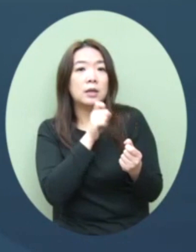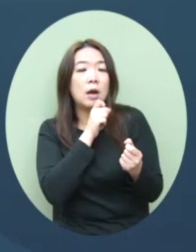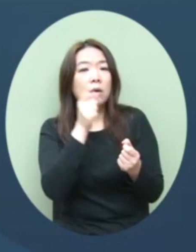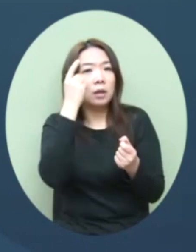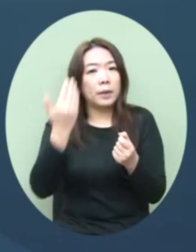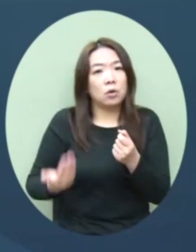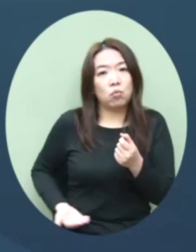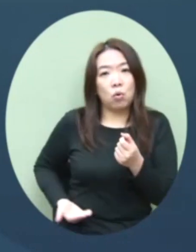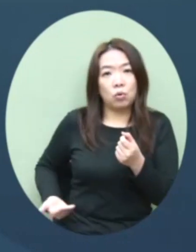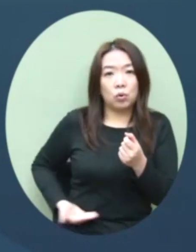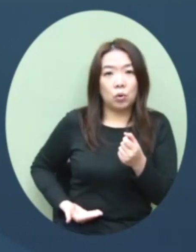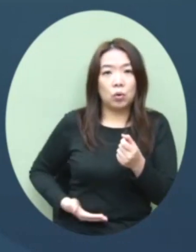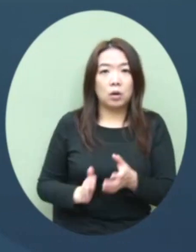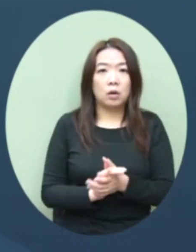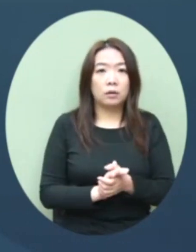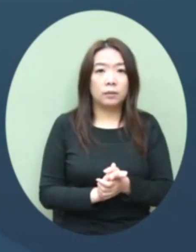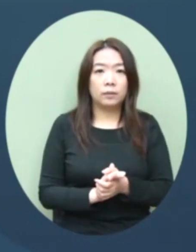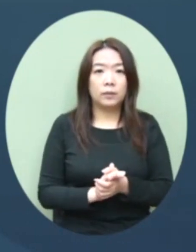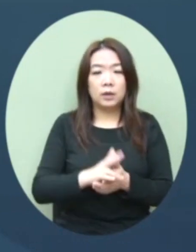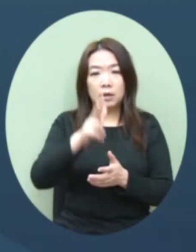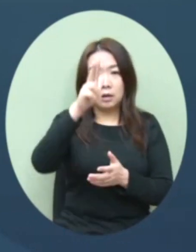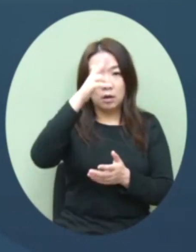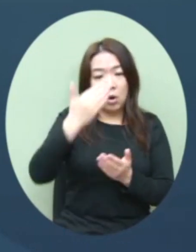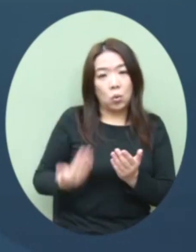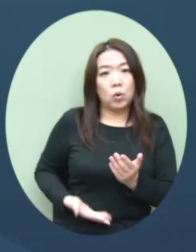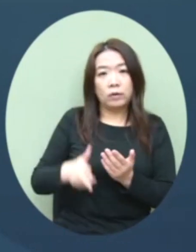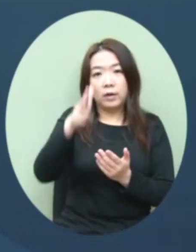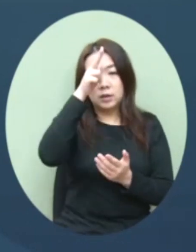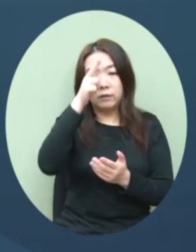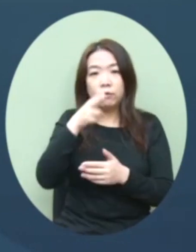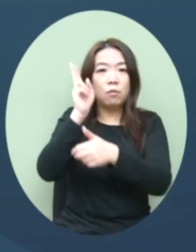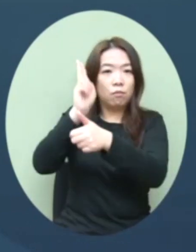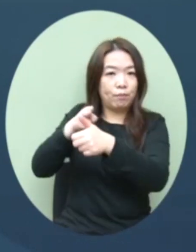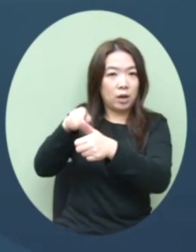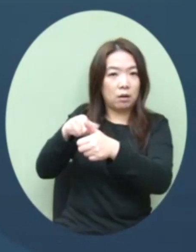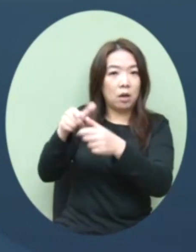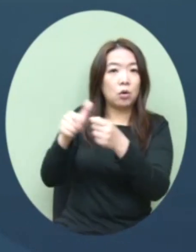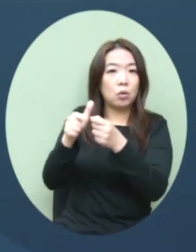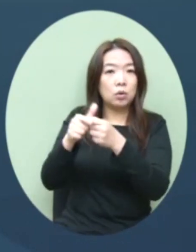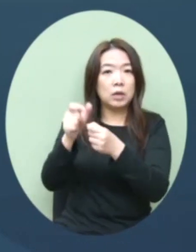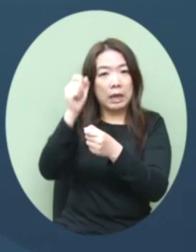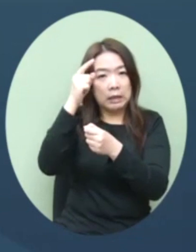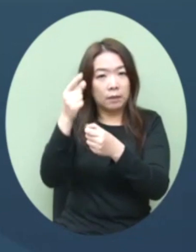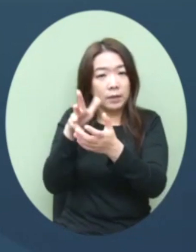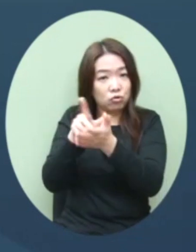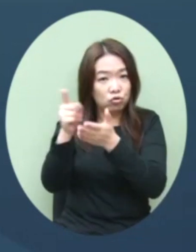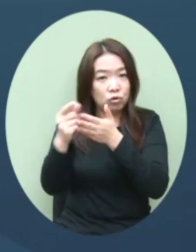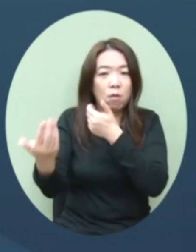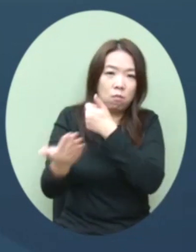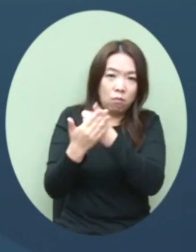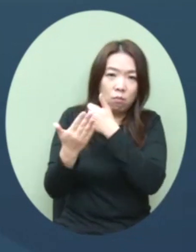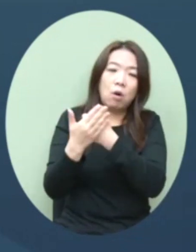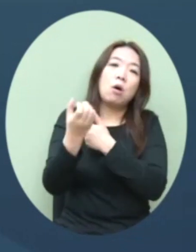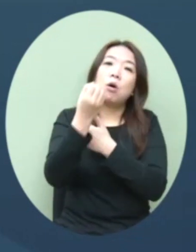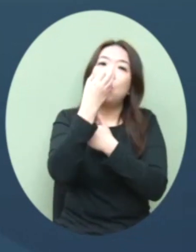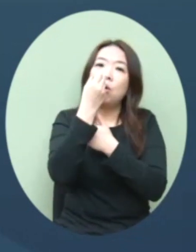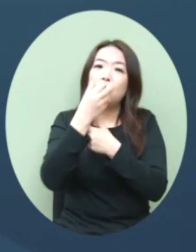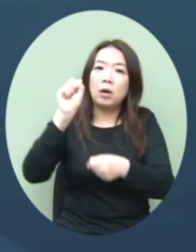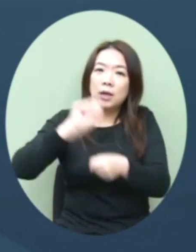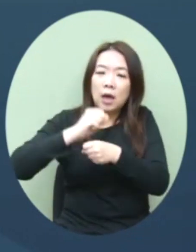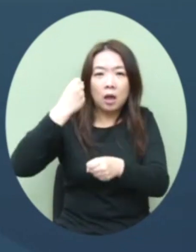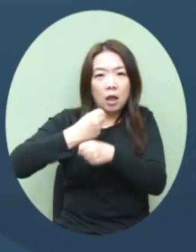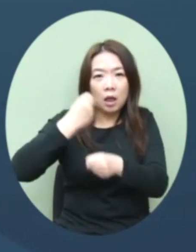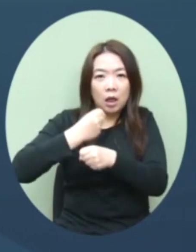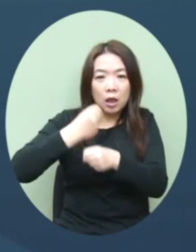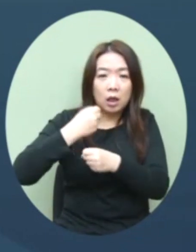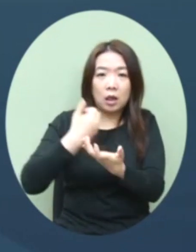廣東省廣東省政府已經指示了特別為我們加班加點生產都沒有